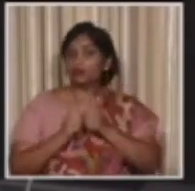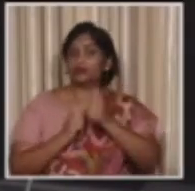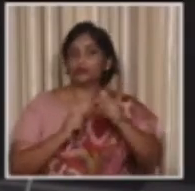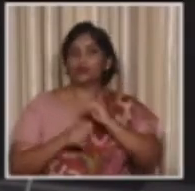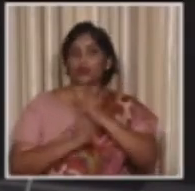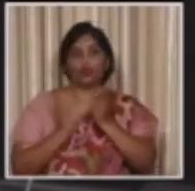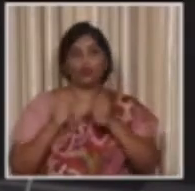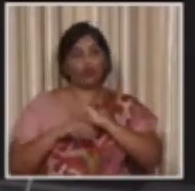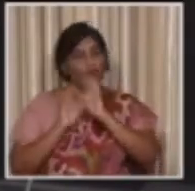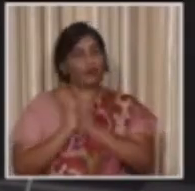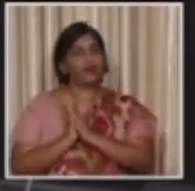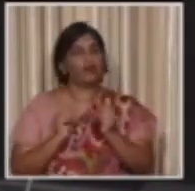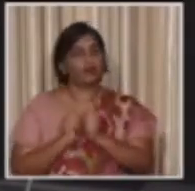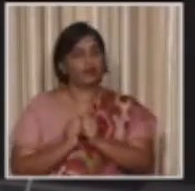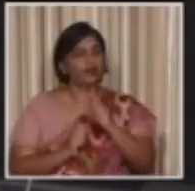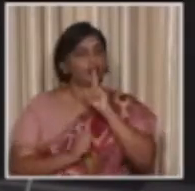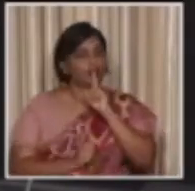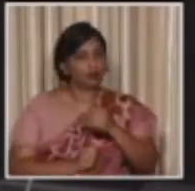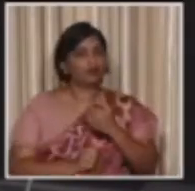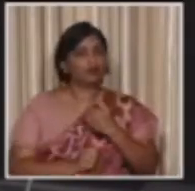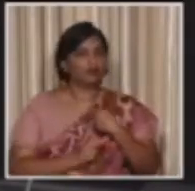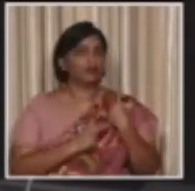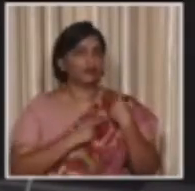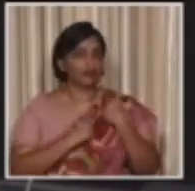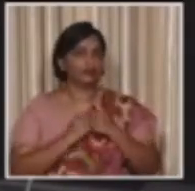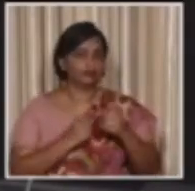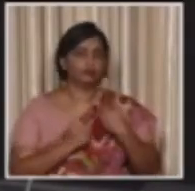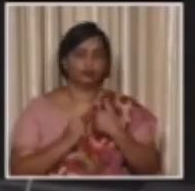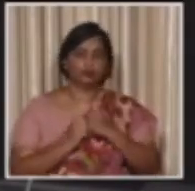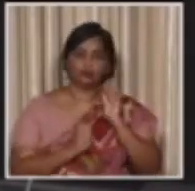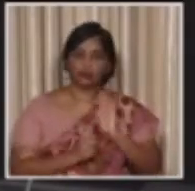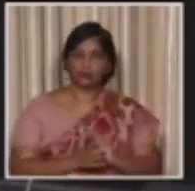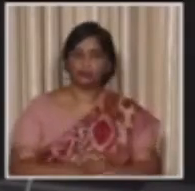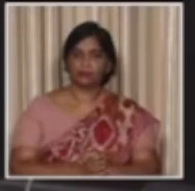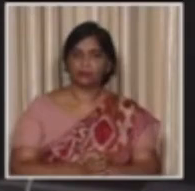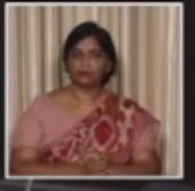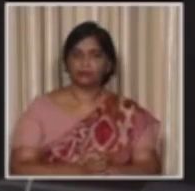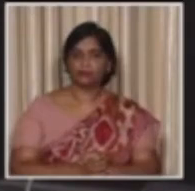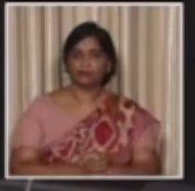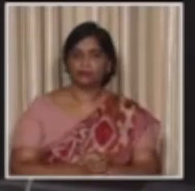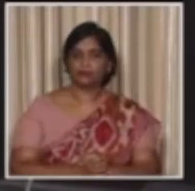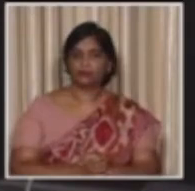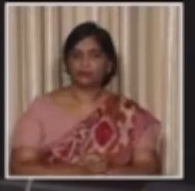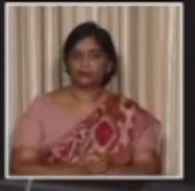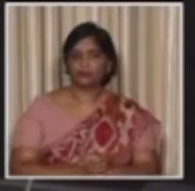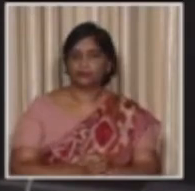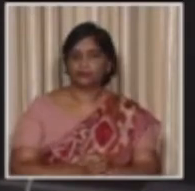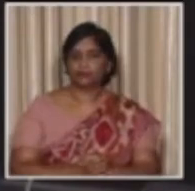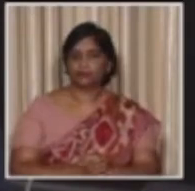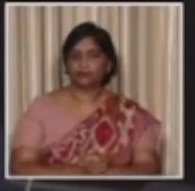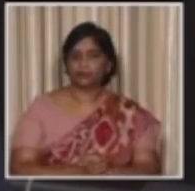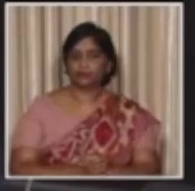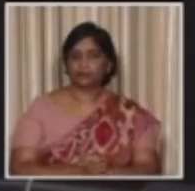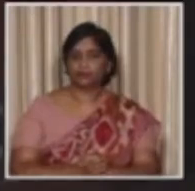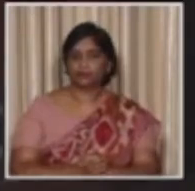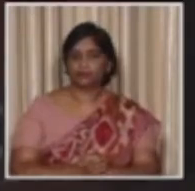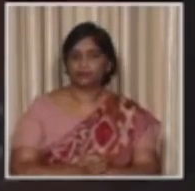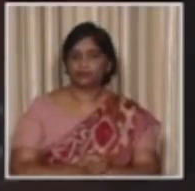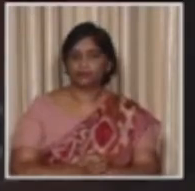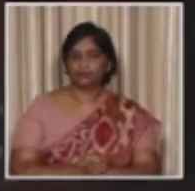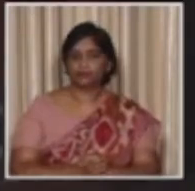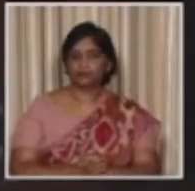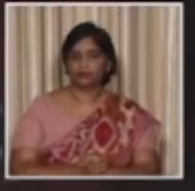ආයතන වැඩ කරන්න ඕනි. ඔබතුමී කිව්වා වගේම අපි අපේ වගකීම ඉෂ්ට කරන්න අපි කටයුතු කරනවා. අනිත් එක ඇමතුමා ඔබතුමා මම විනාඩියක් ගන්නවා.